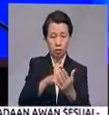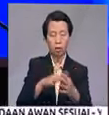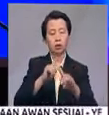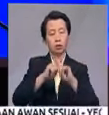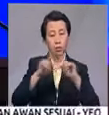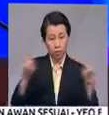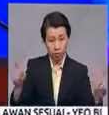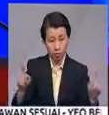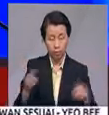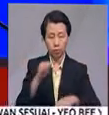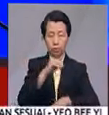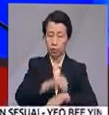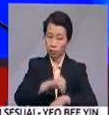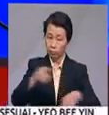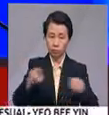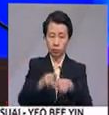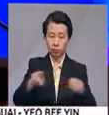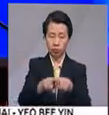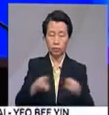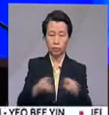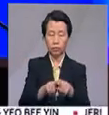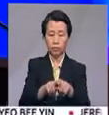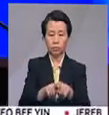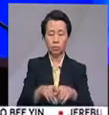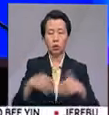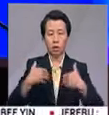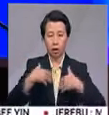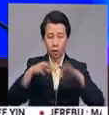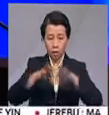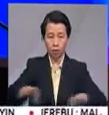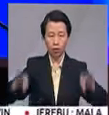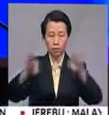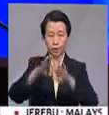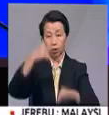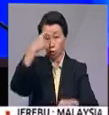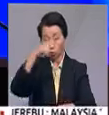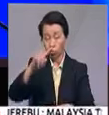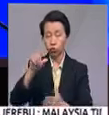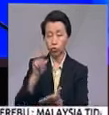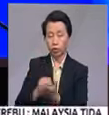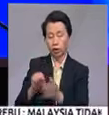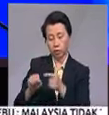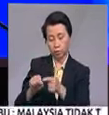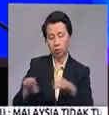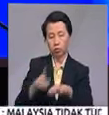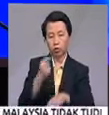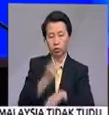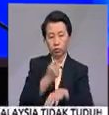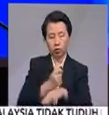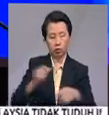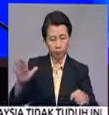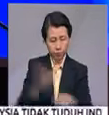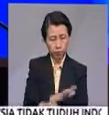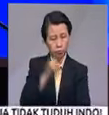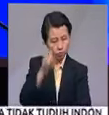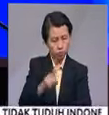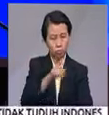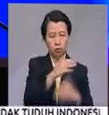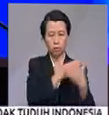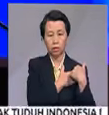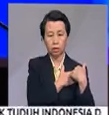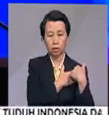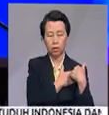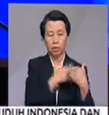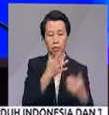bagaimanapun, pada masa yang sama, adalah penting untuk media menjalankan tugas dengan penuh bertanggungjawab. Tanpa